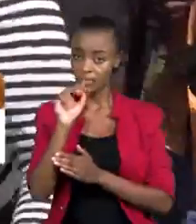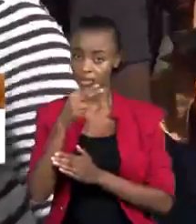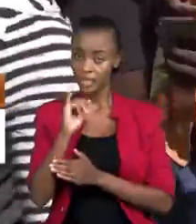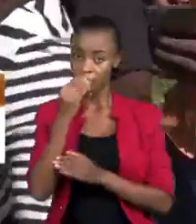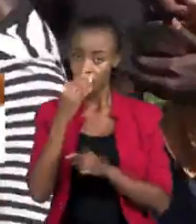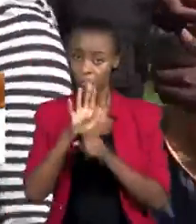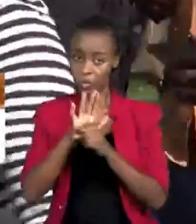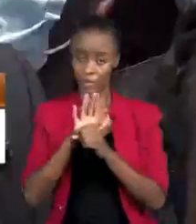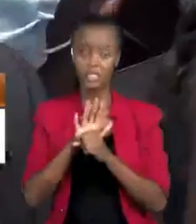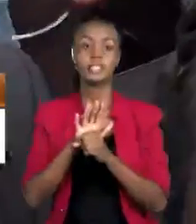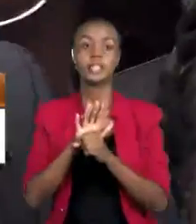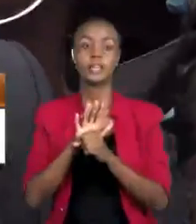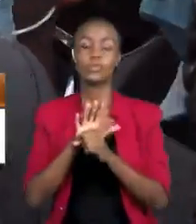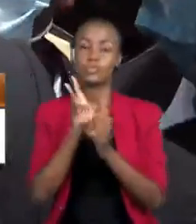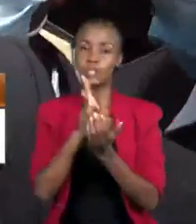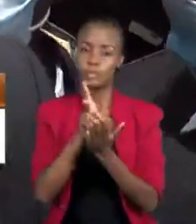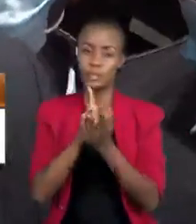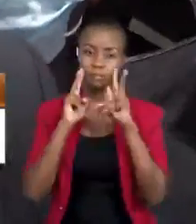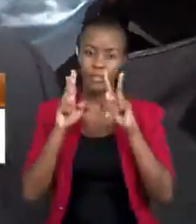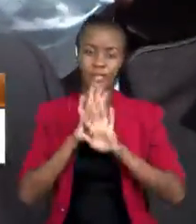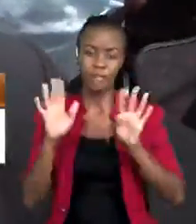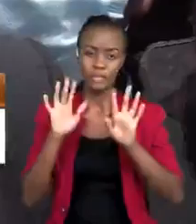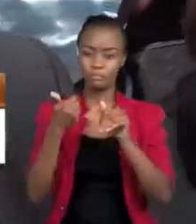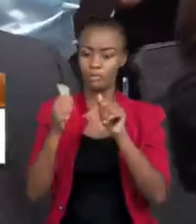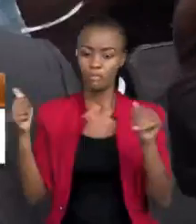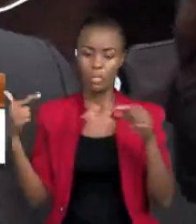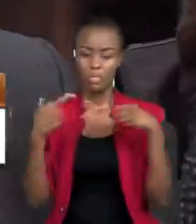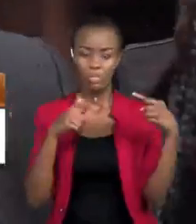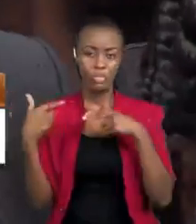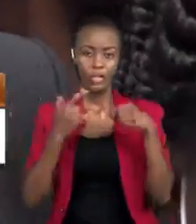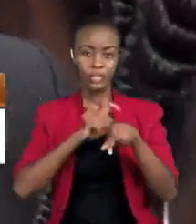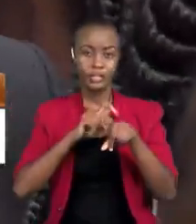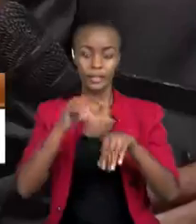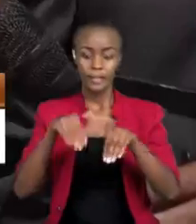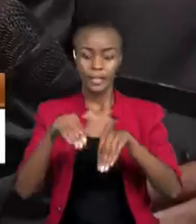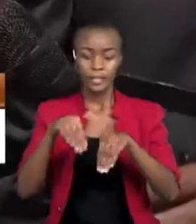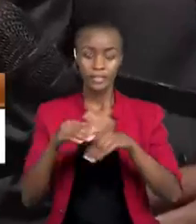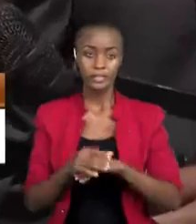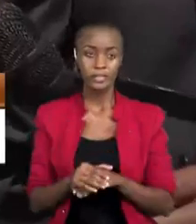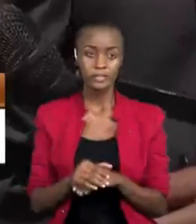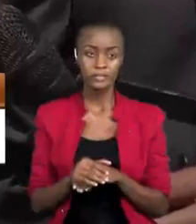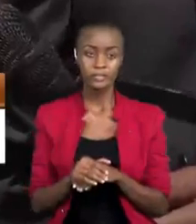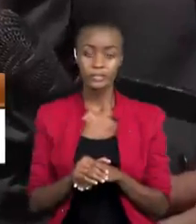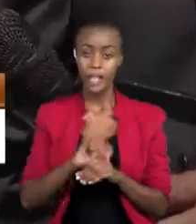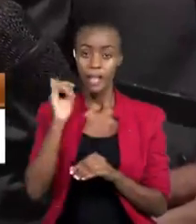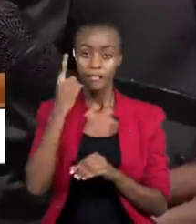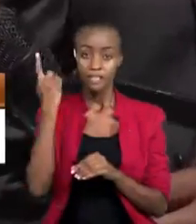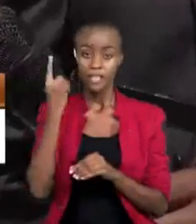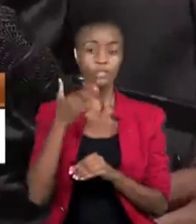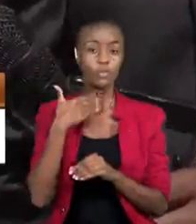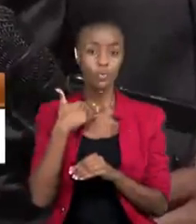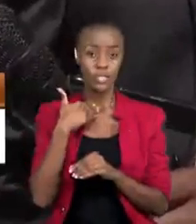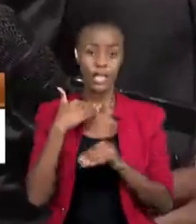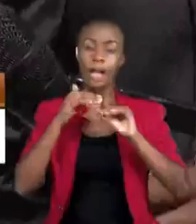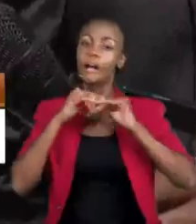vijana wataendeleza amani na kujiepusha na vurugu wakati wa zoezo hilo. Kwanza tutafanya siasa ya